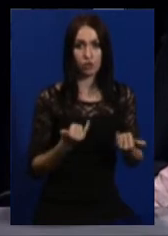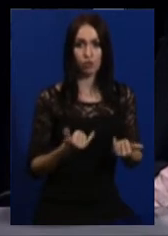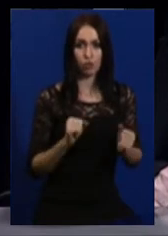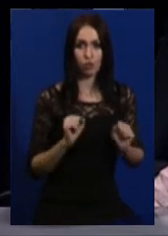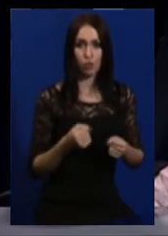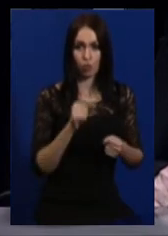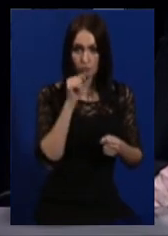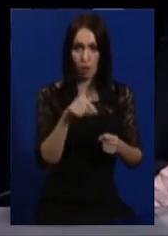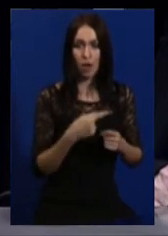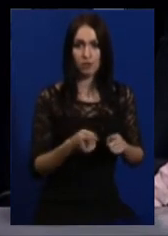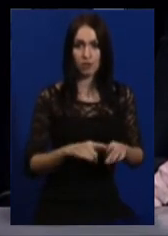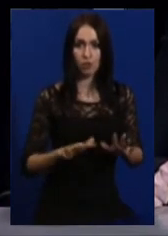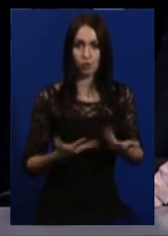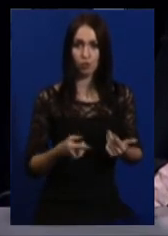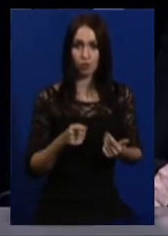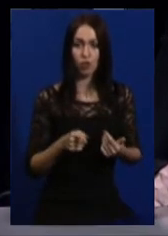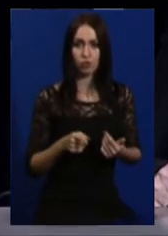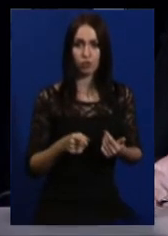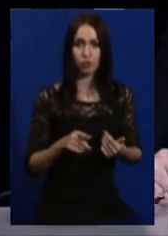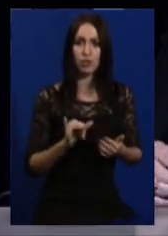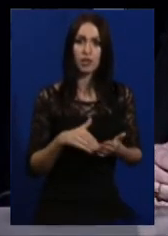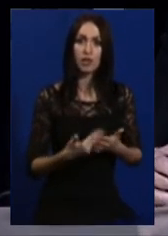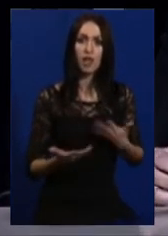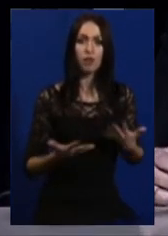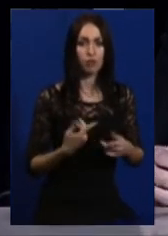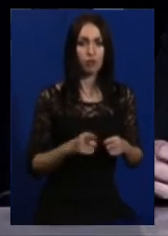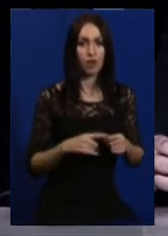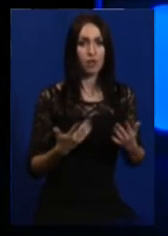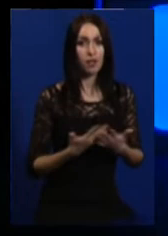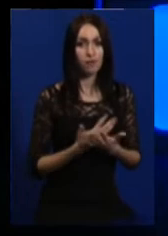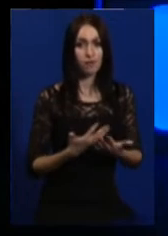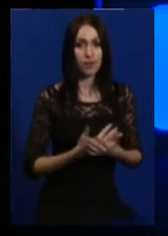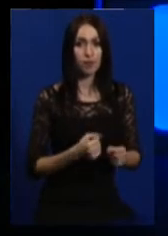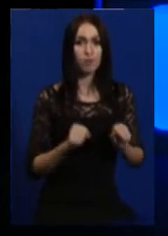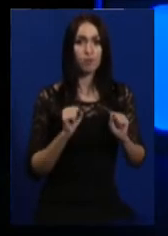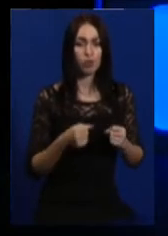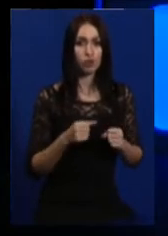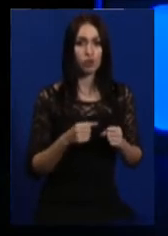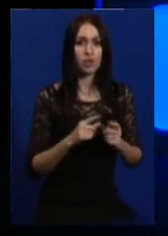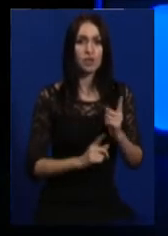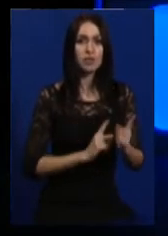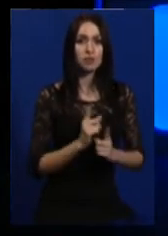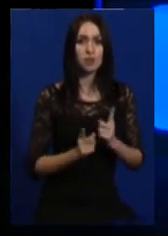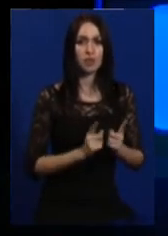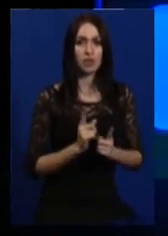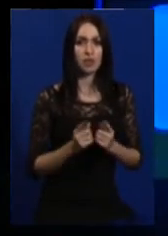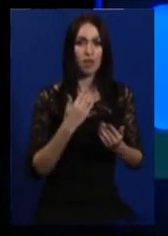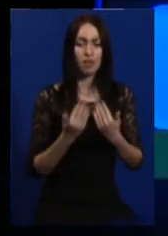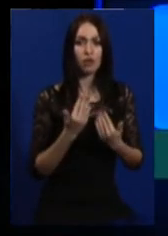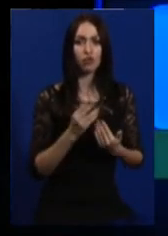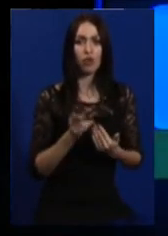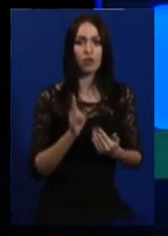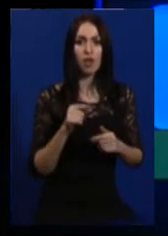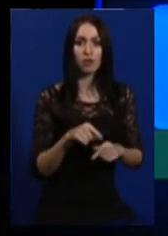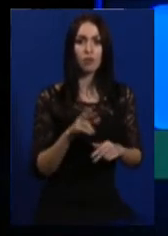попасть в такую ситуацию и для которых этот фильм может знать и следить просто отношения к того